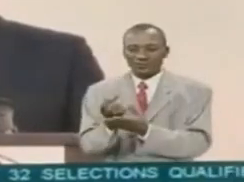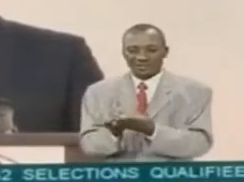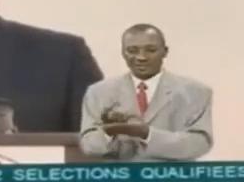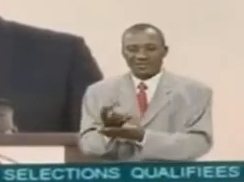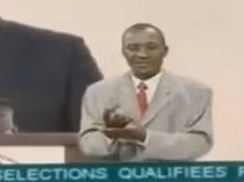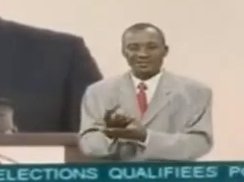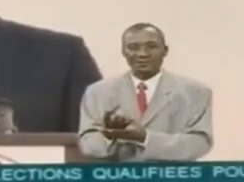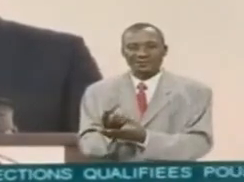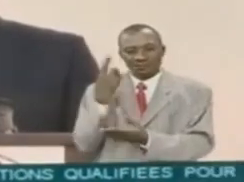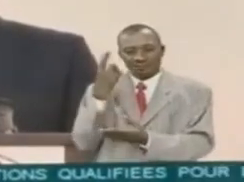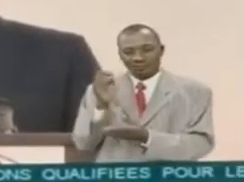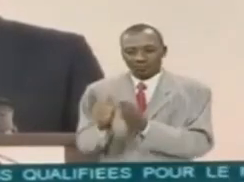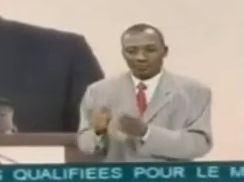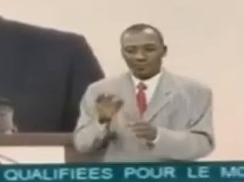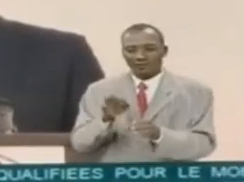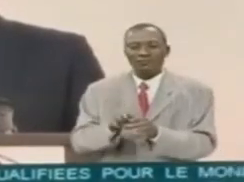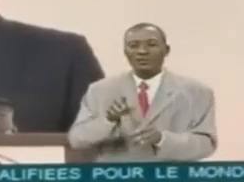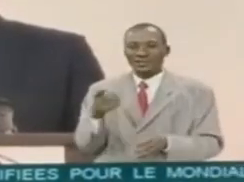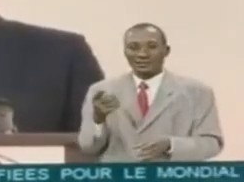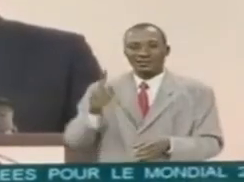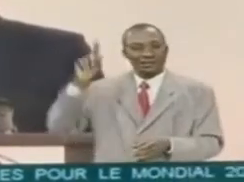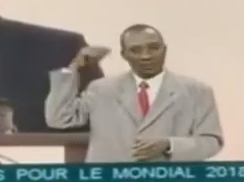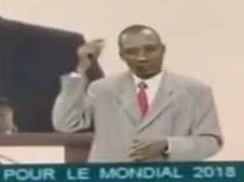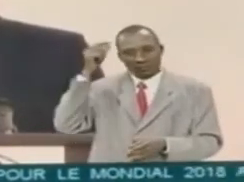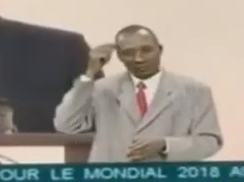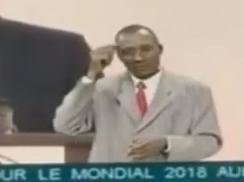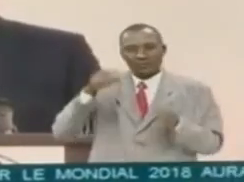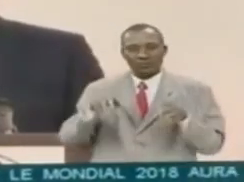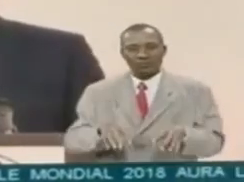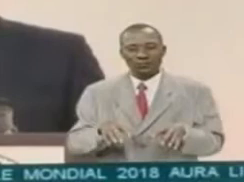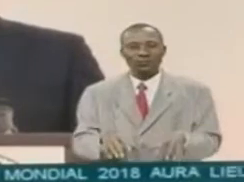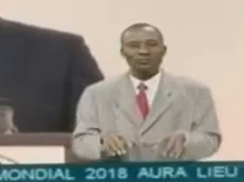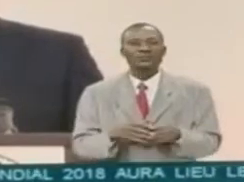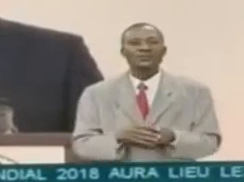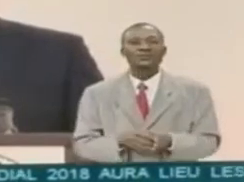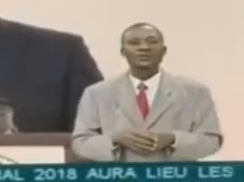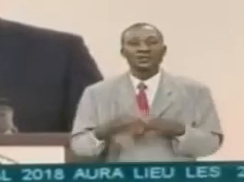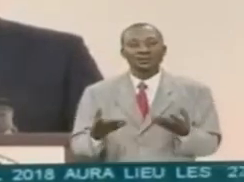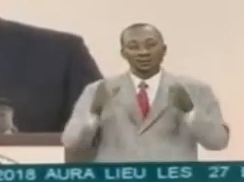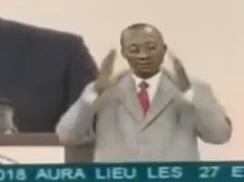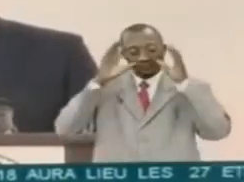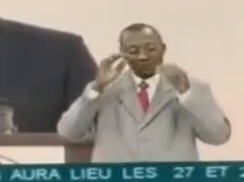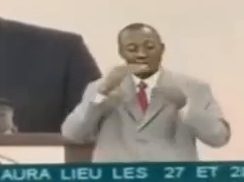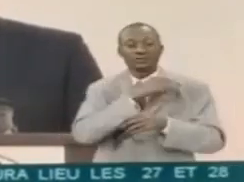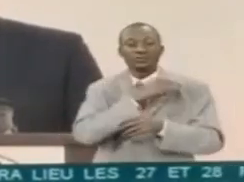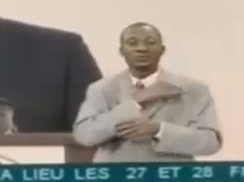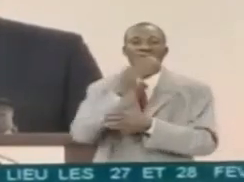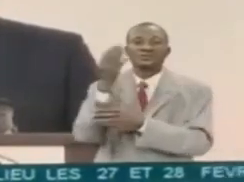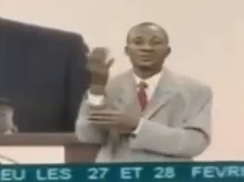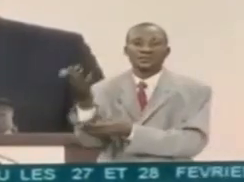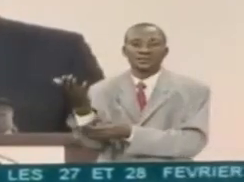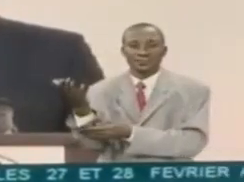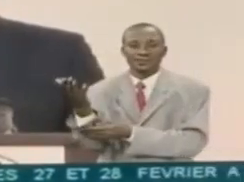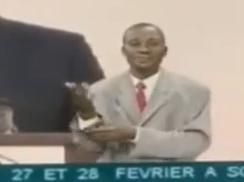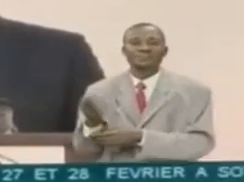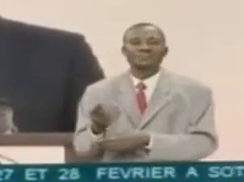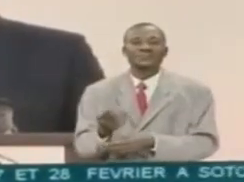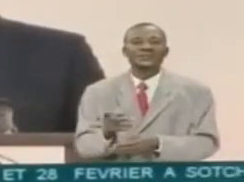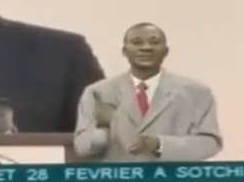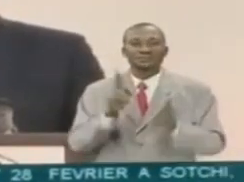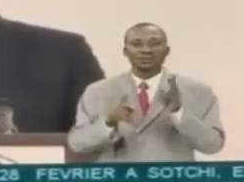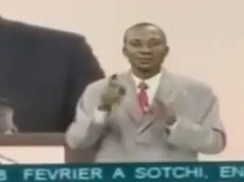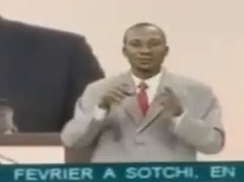en charge par le gouvernement de la République, je vous invite à vous en approprier et